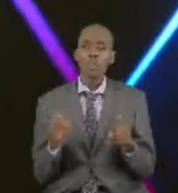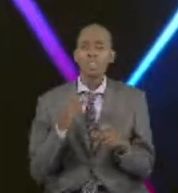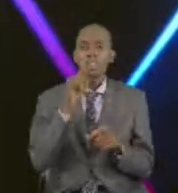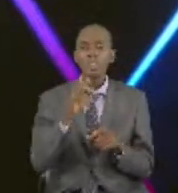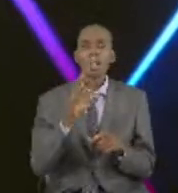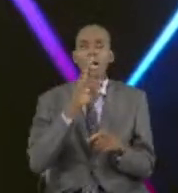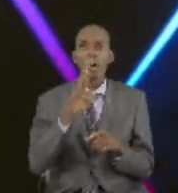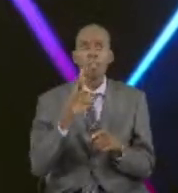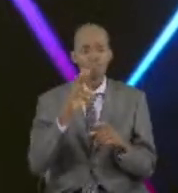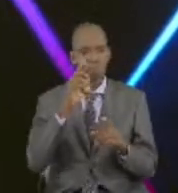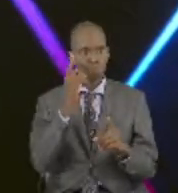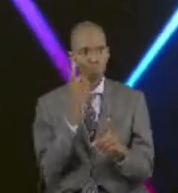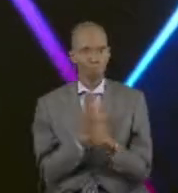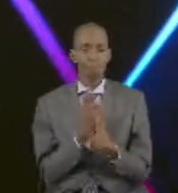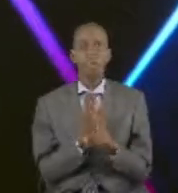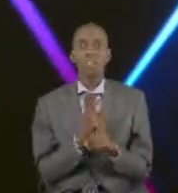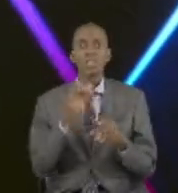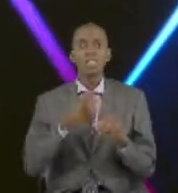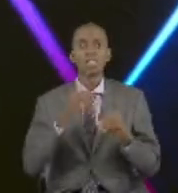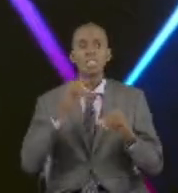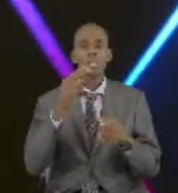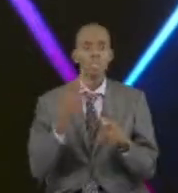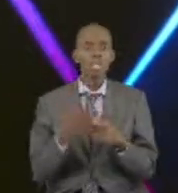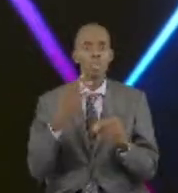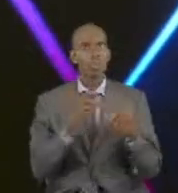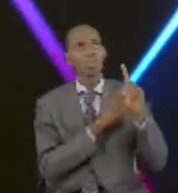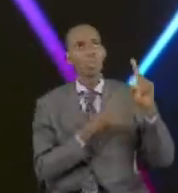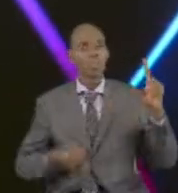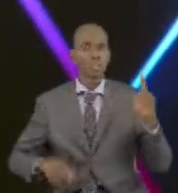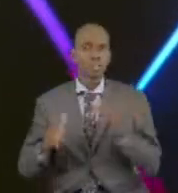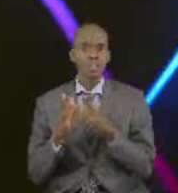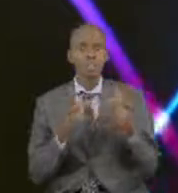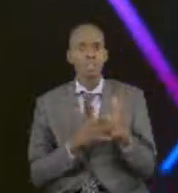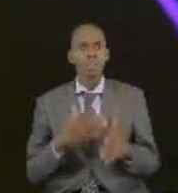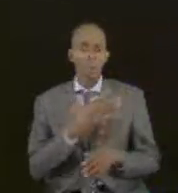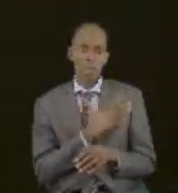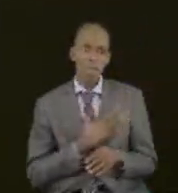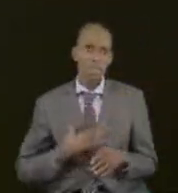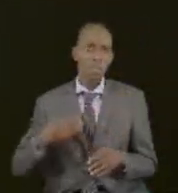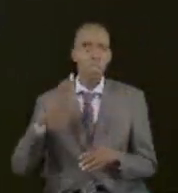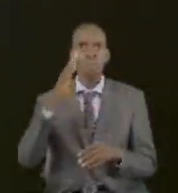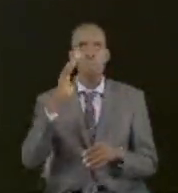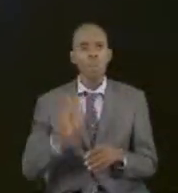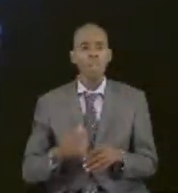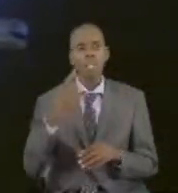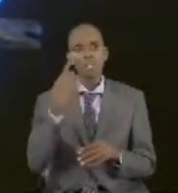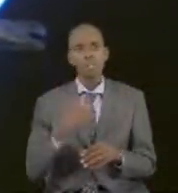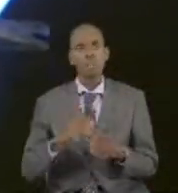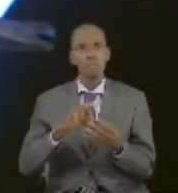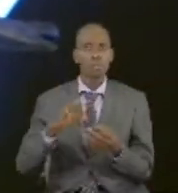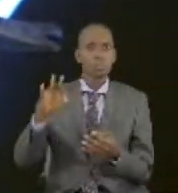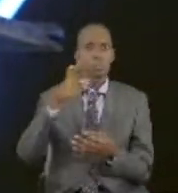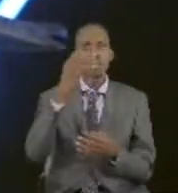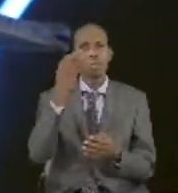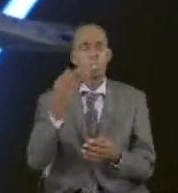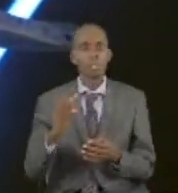vous avez été justifié au nom du Seigneur Jésus-Christ et par l'Esprit de